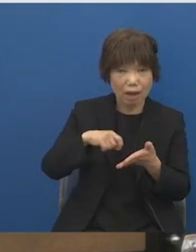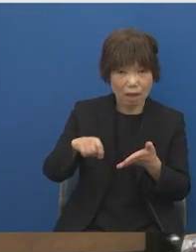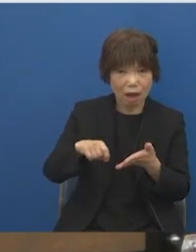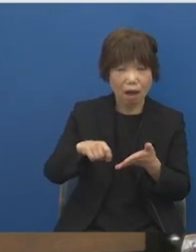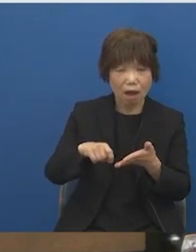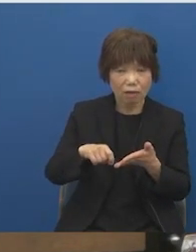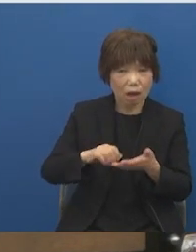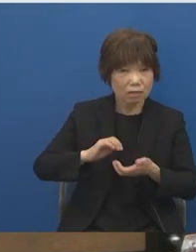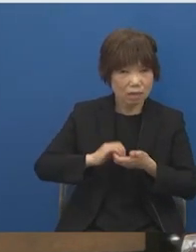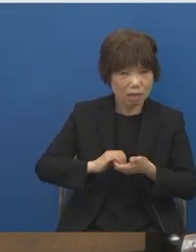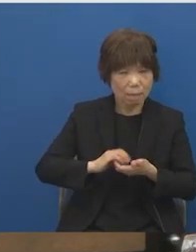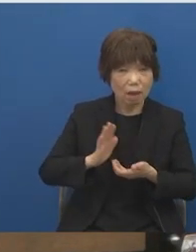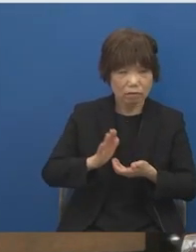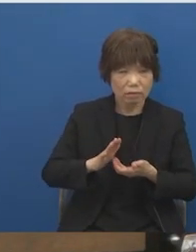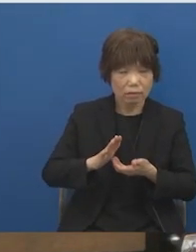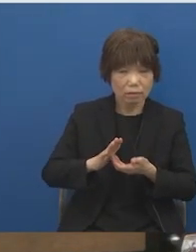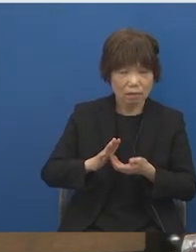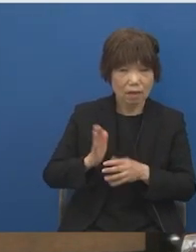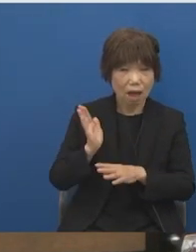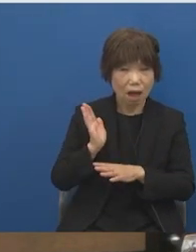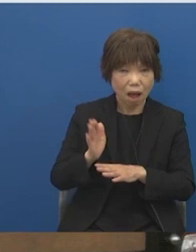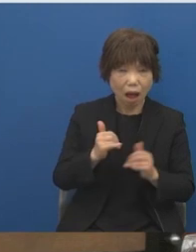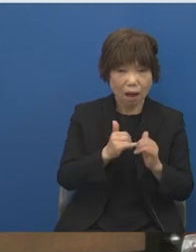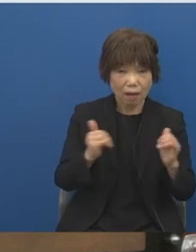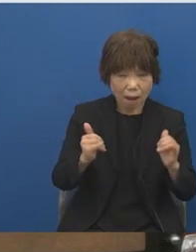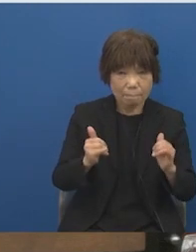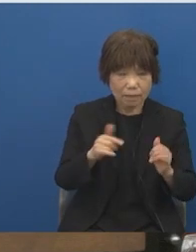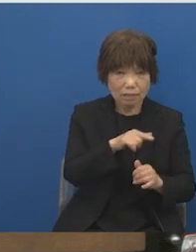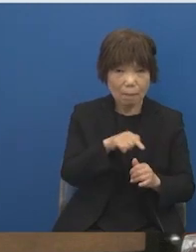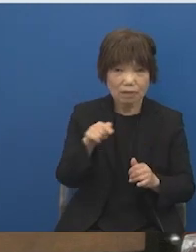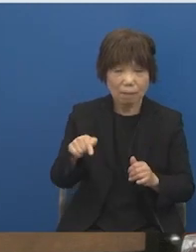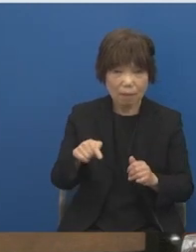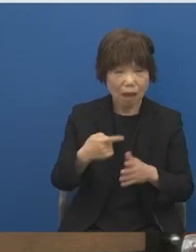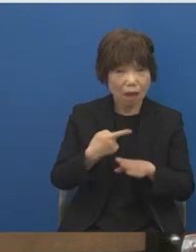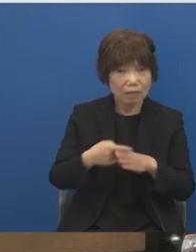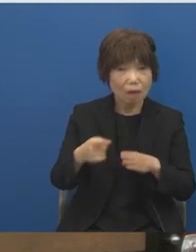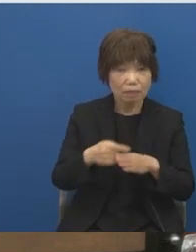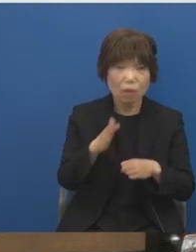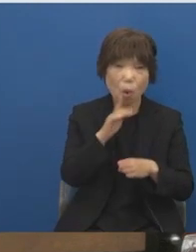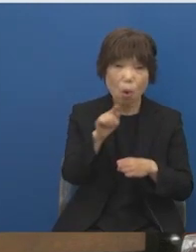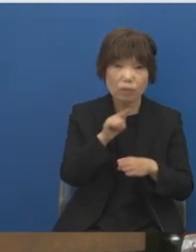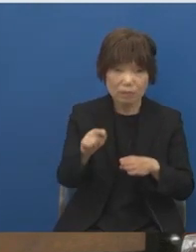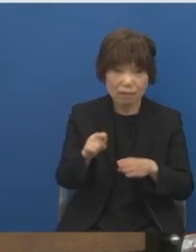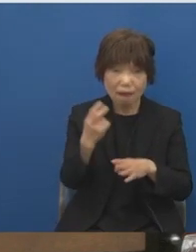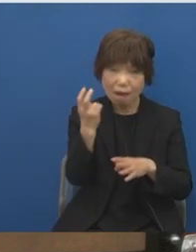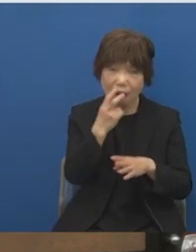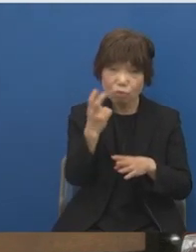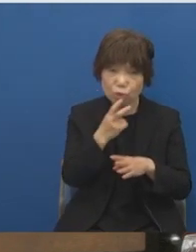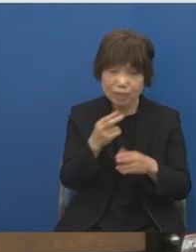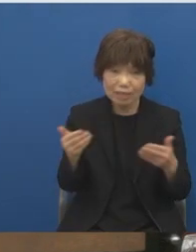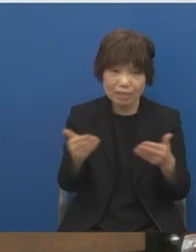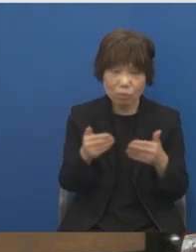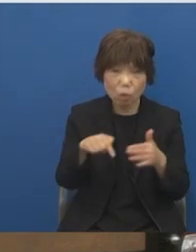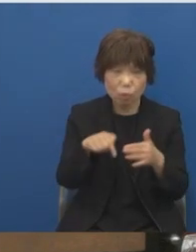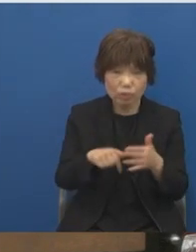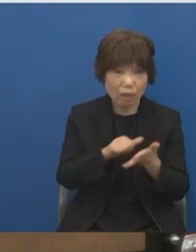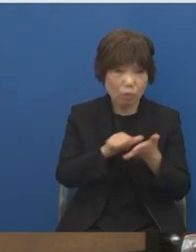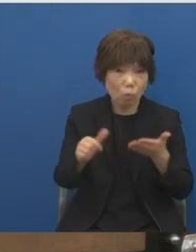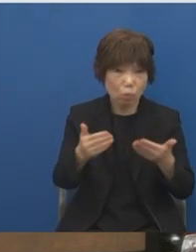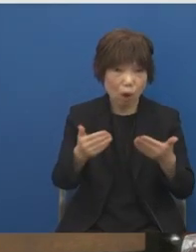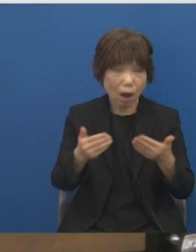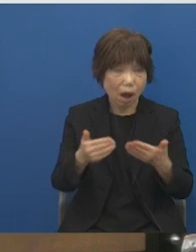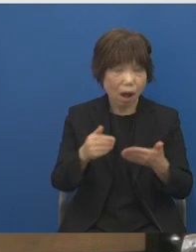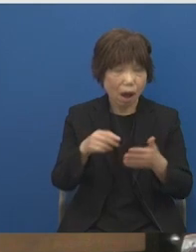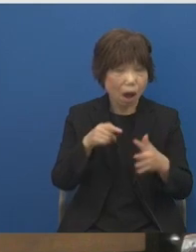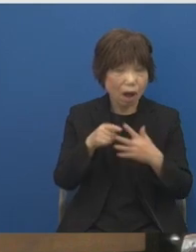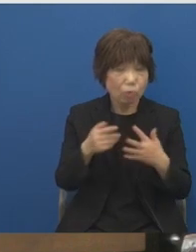ており、官民問わずさまざまなサービスにおいて、本人確認事項として登録が可能になることが